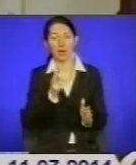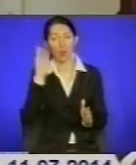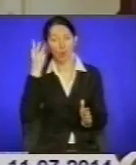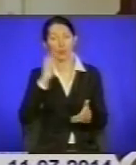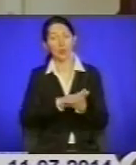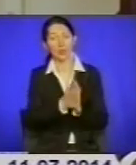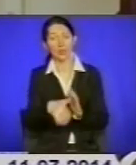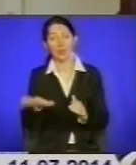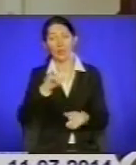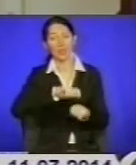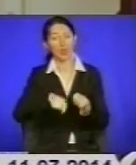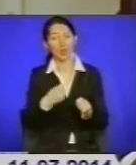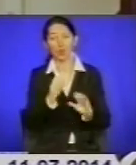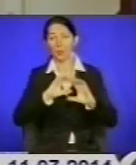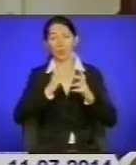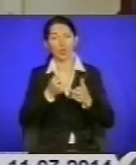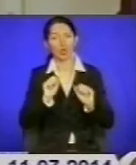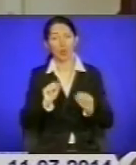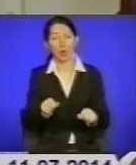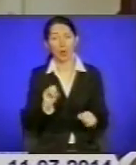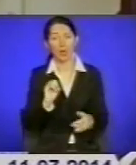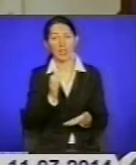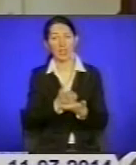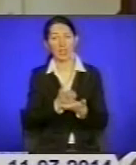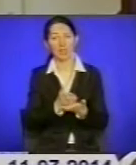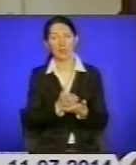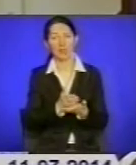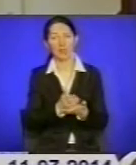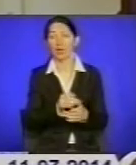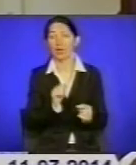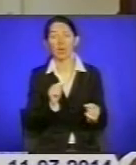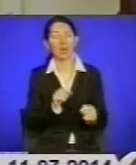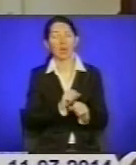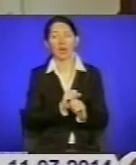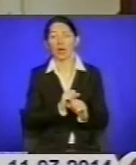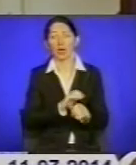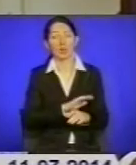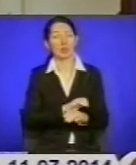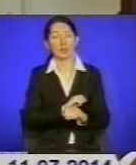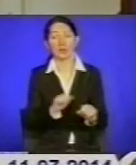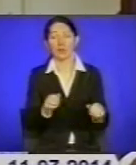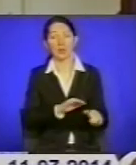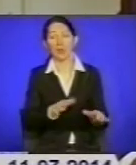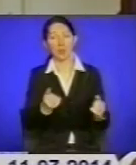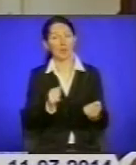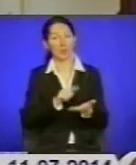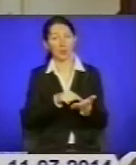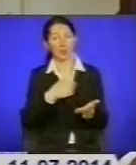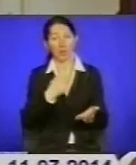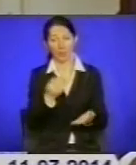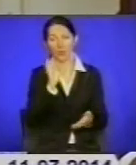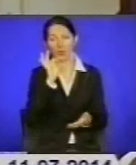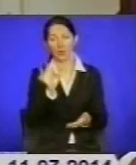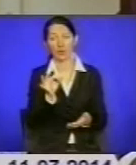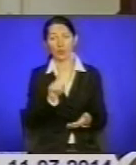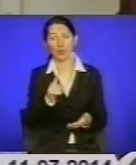норм міжнародного права і є категорично неприйнятною позицією. Я вам заявляю, що